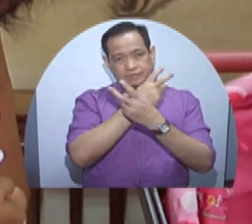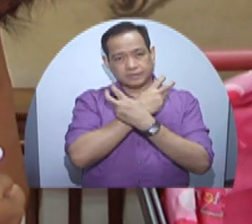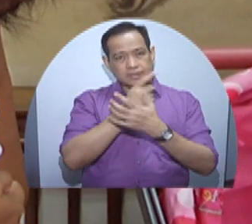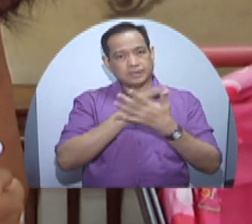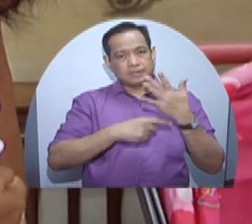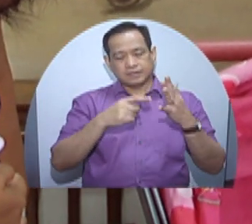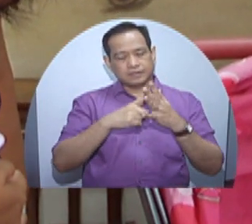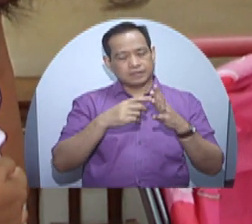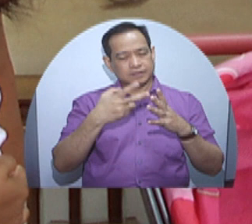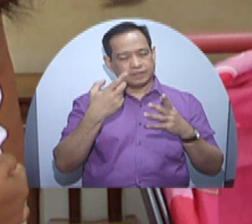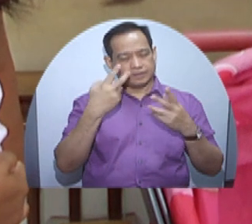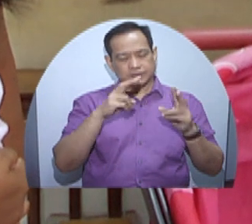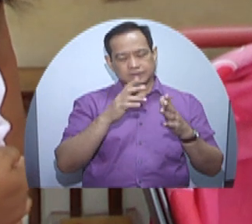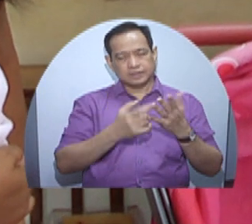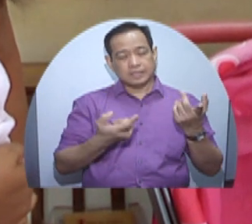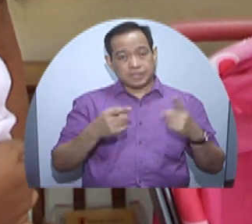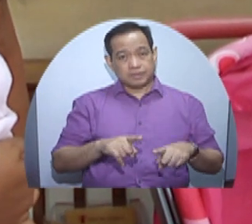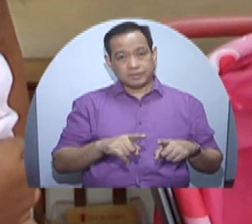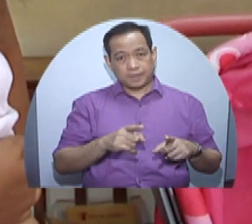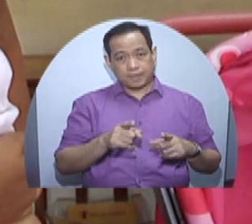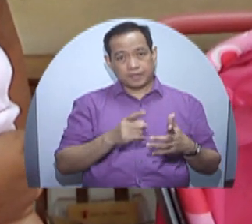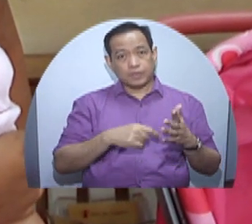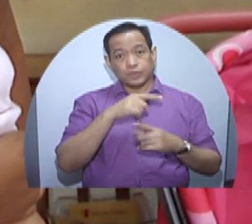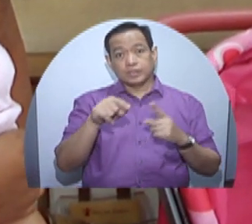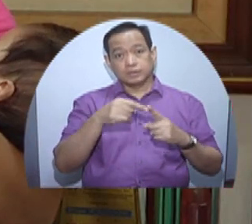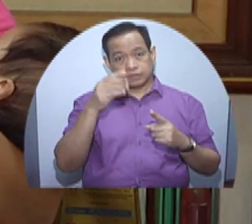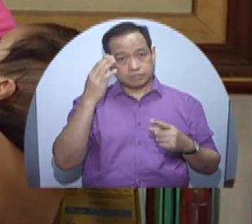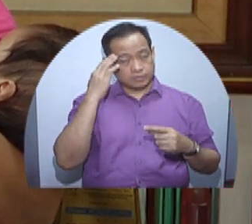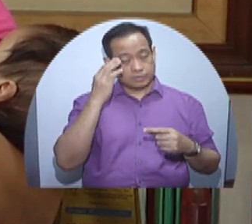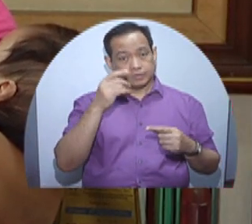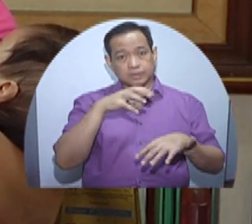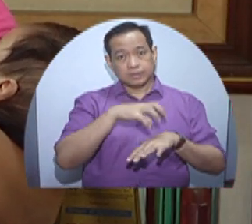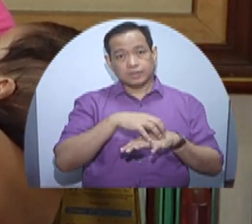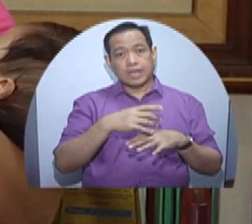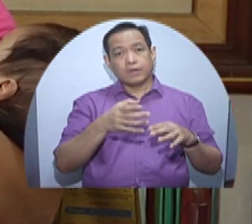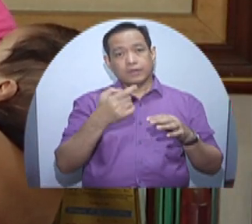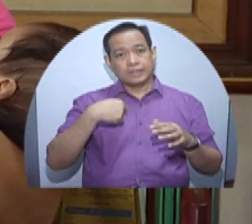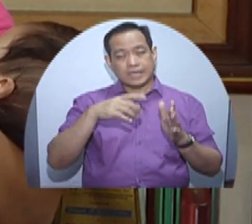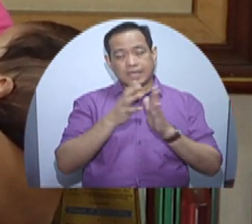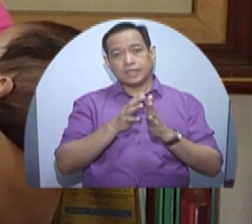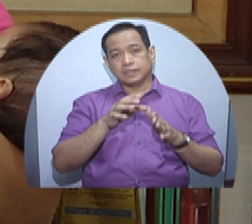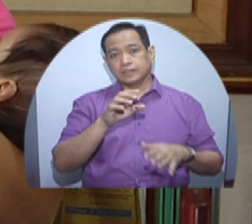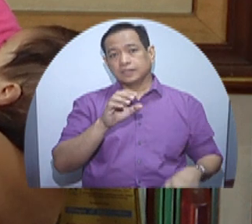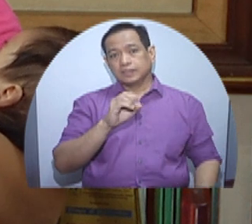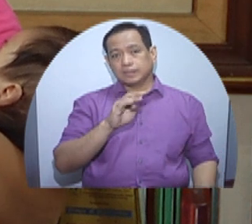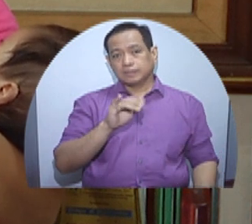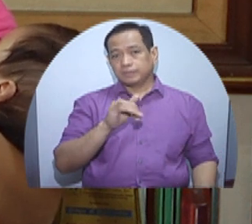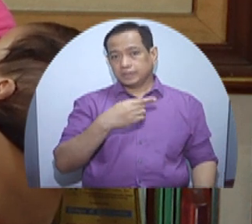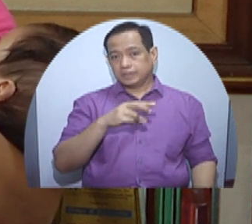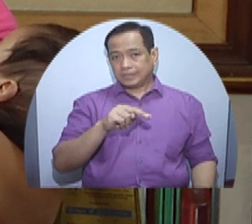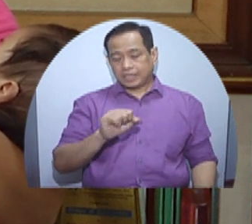paano ito nangyari. Yun po, nung nalaman po namin na may bukol siya, nagtanong po kami sa OB bakit po